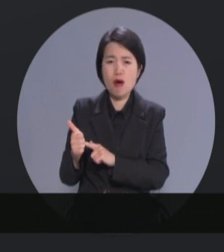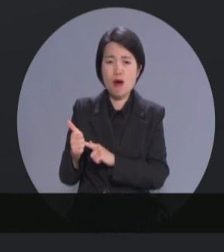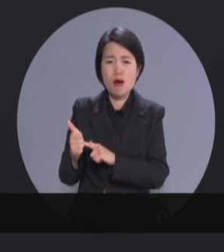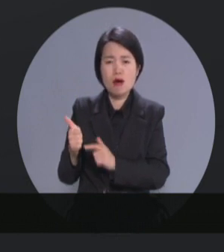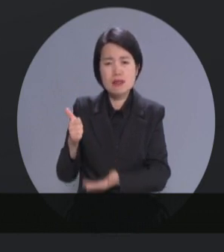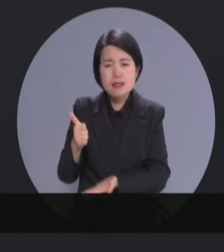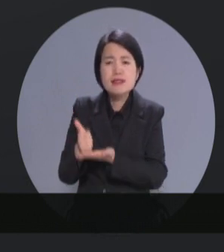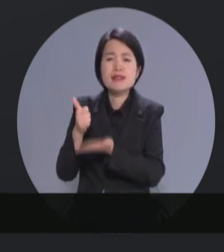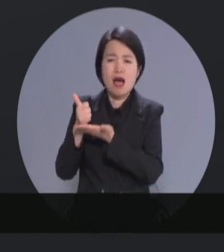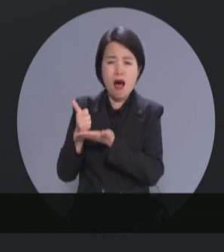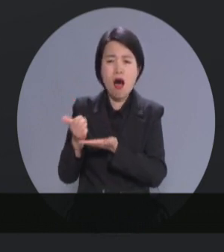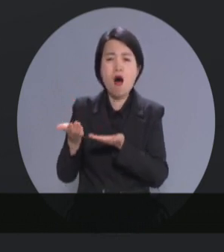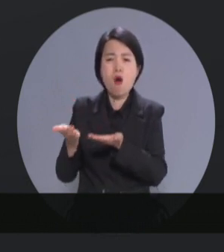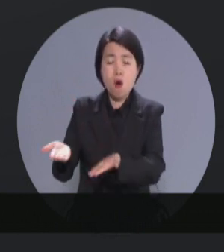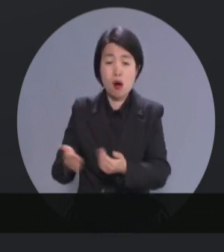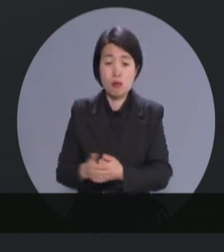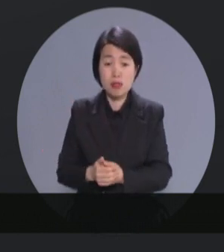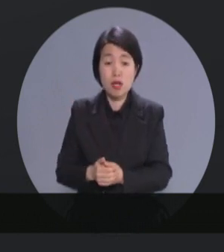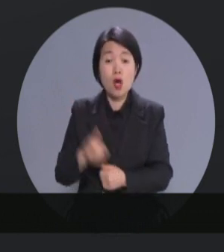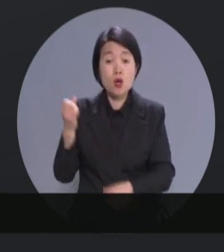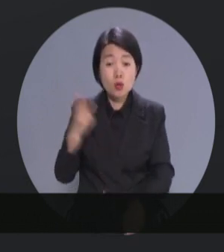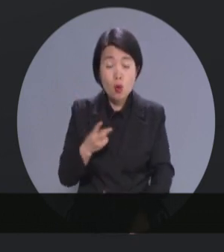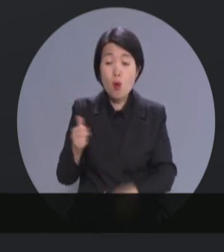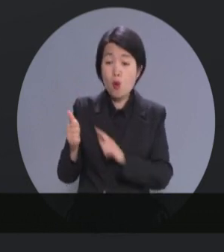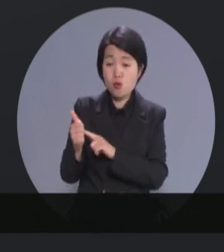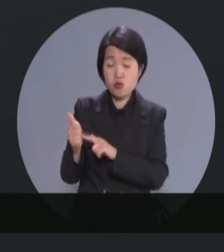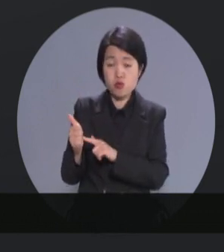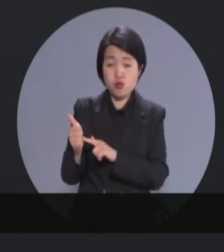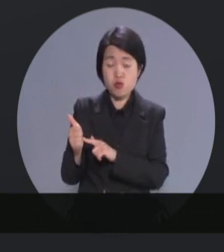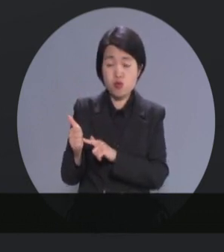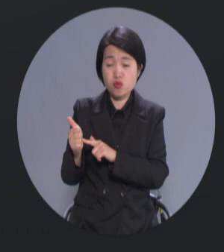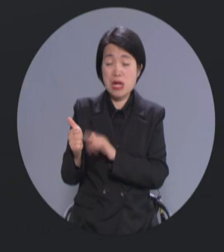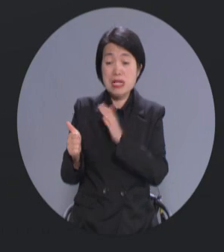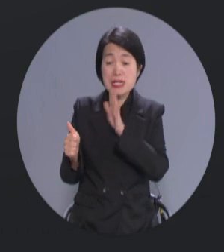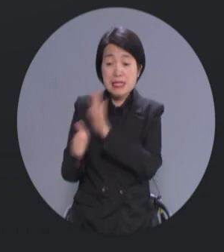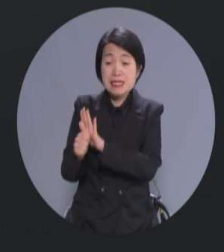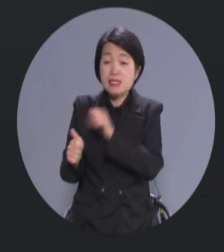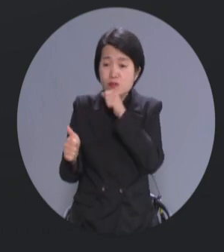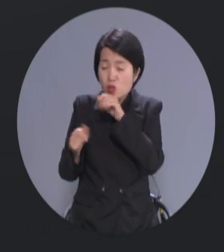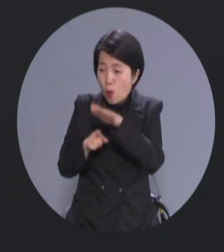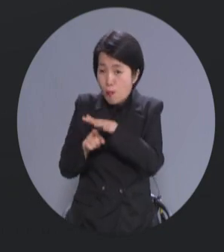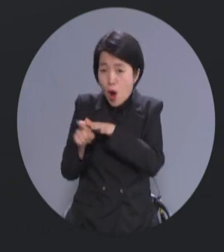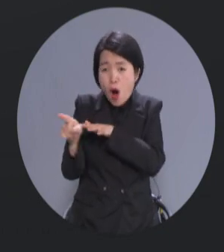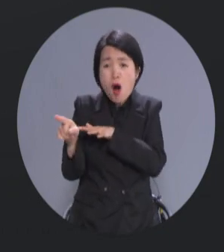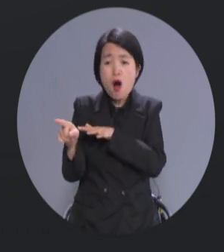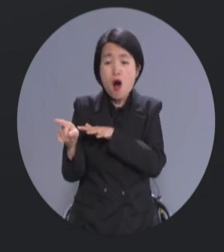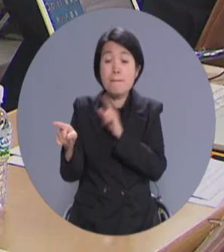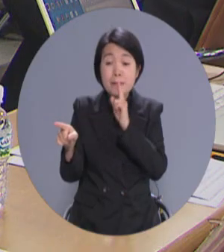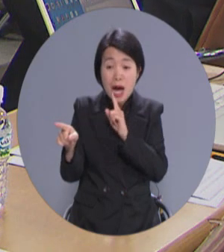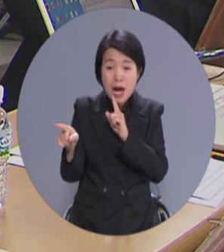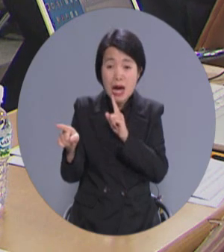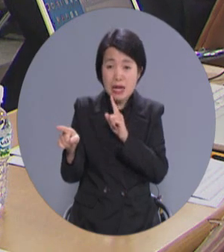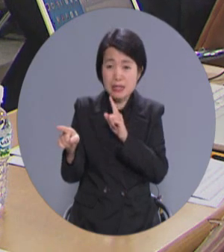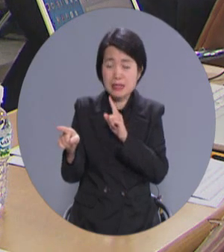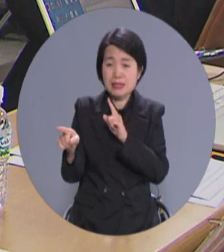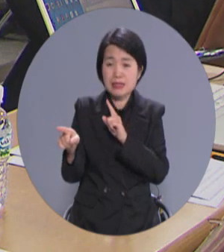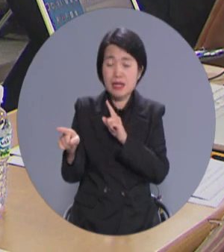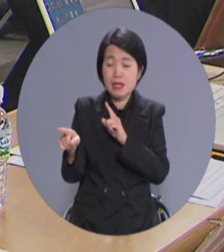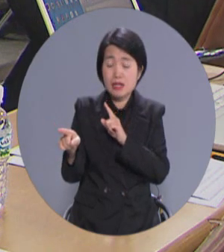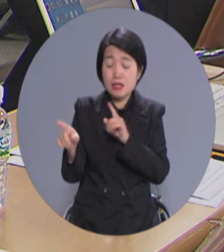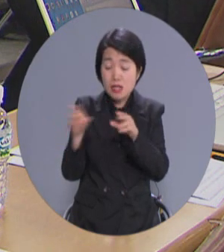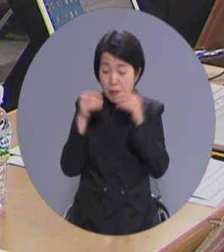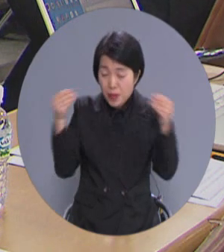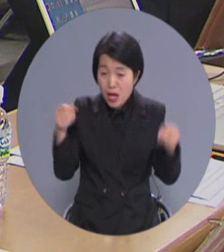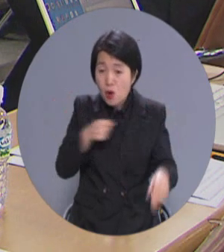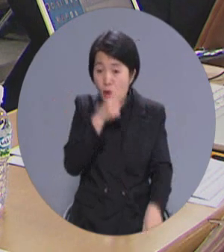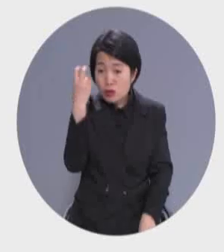나타났다고 표현했습니다. 노 시장은 또 신성식 후보가 압도적 지지를 받고 있다고도 밝혔지만 대부분의 여론조사에서